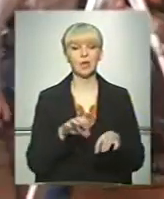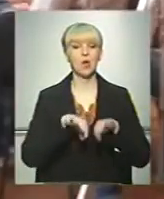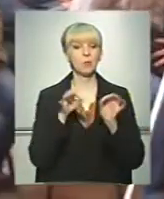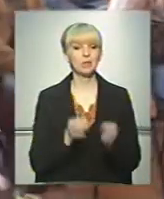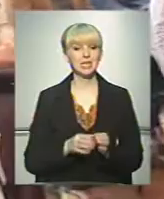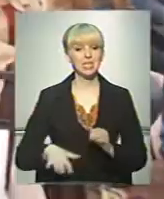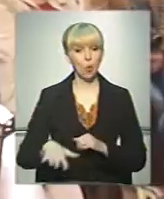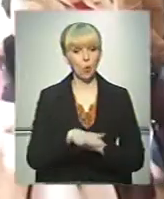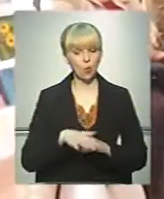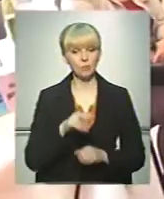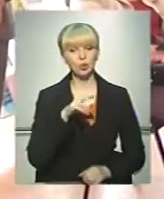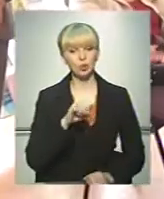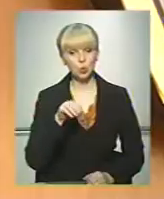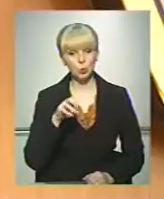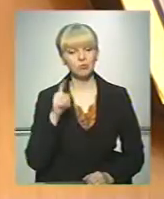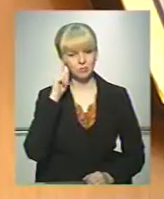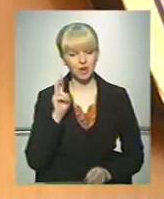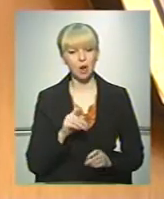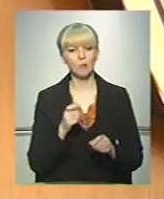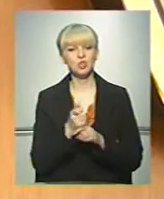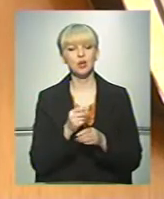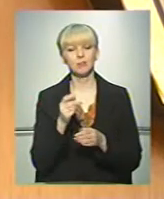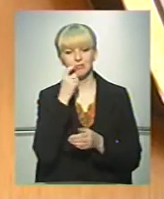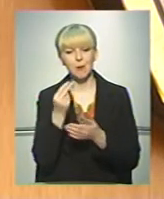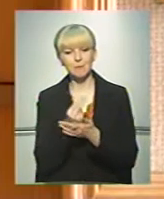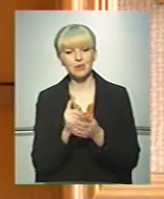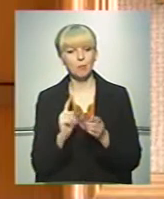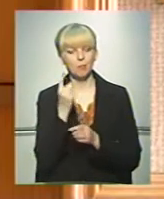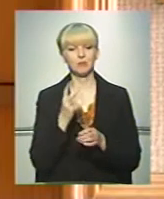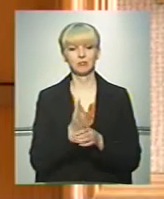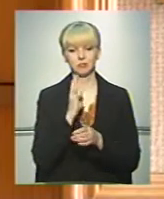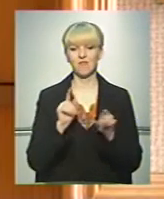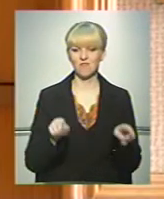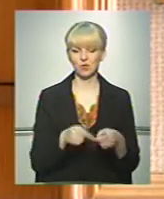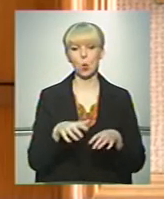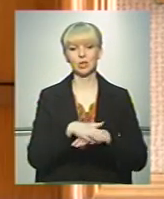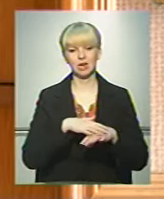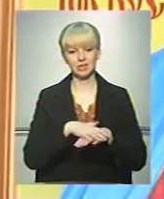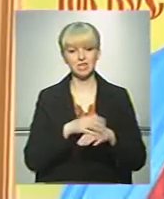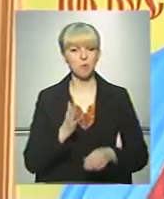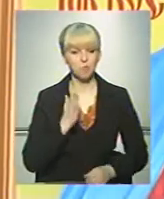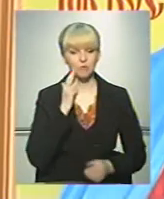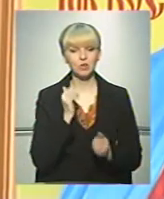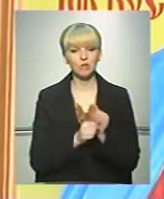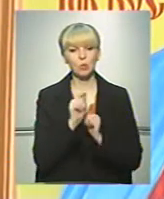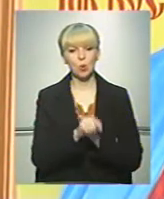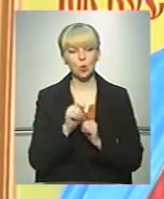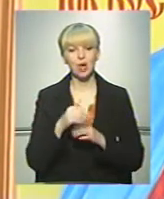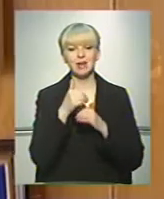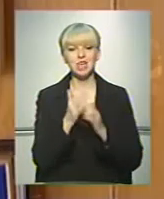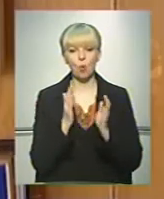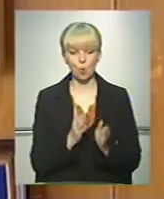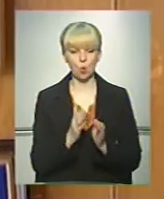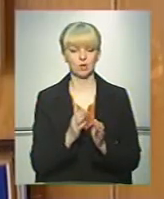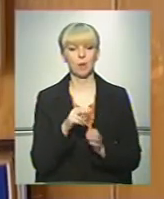мистецьких колах Михайла Дудку знають більше як писанкаря, який одним із перших почав відтворювати традиції Буковини. Кожна з них – ікона,